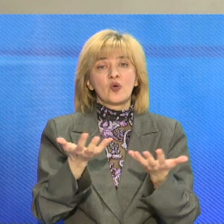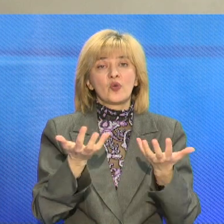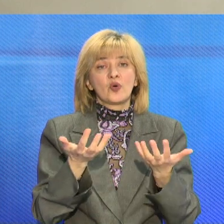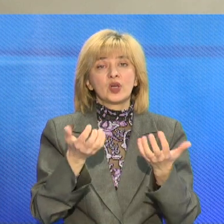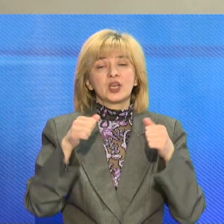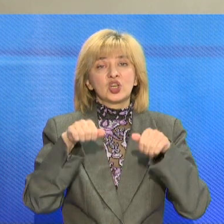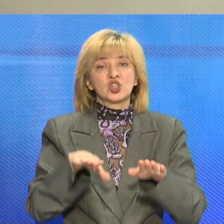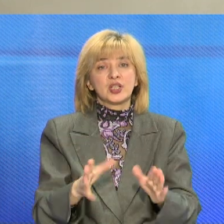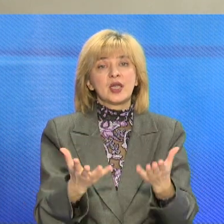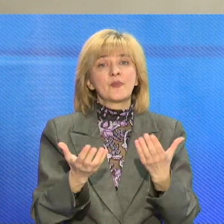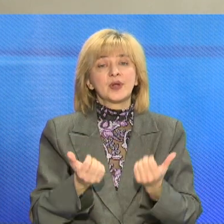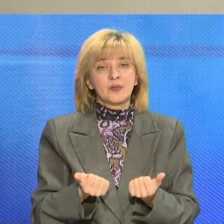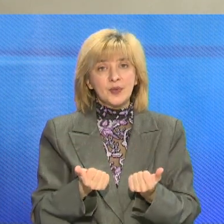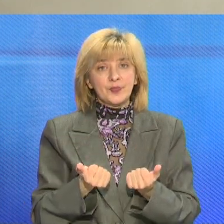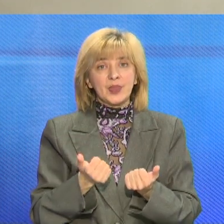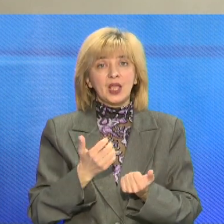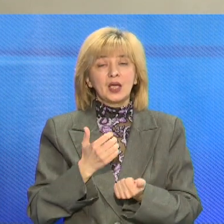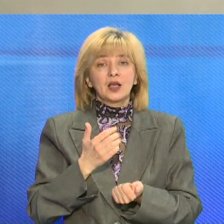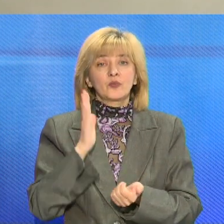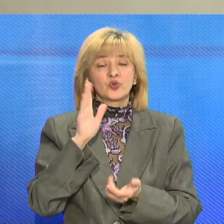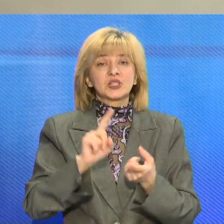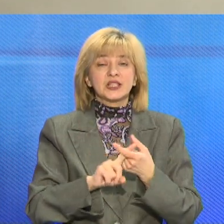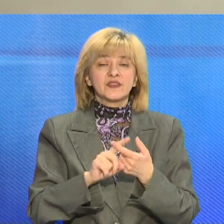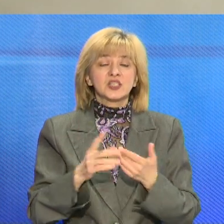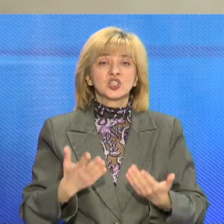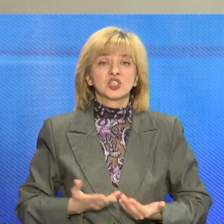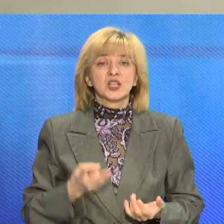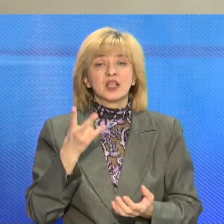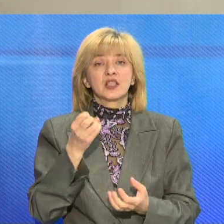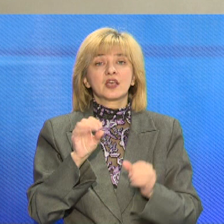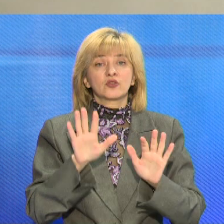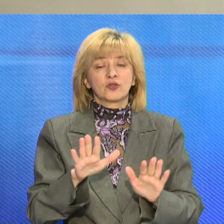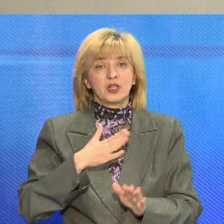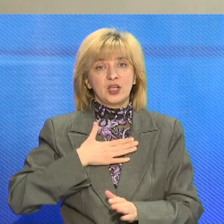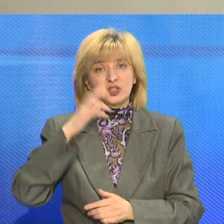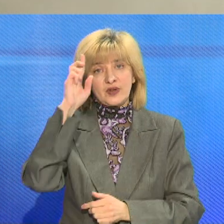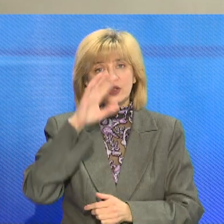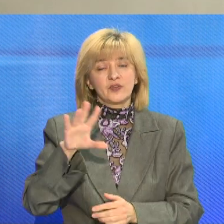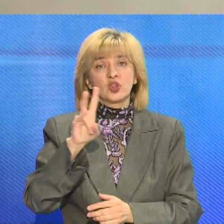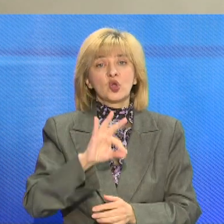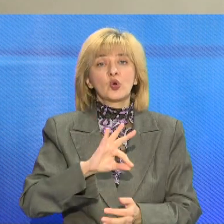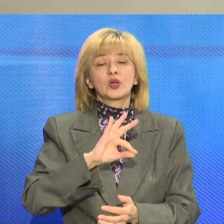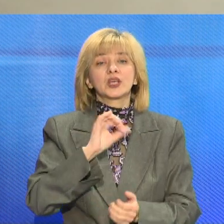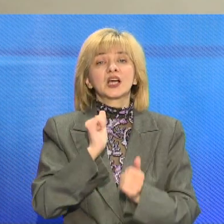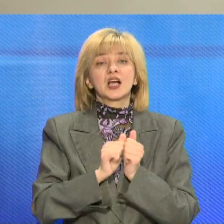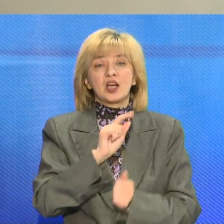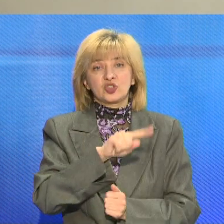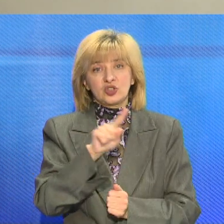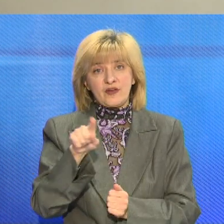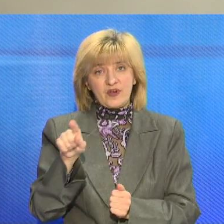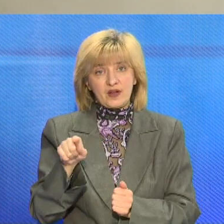примем на референдуме, будет зависеть жизнь не только нашего государства, но и каждого